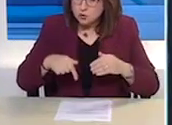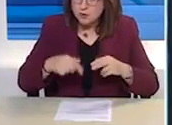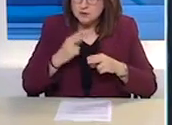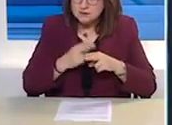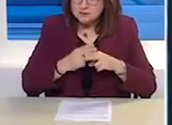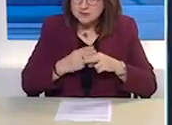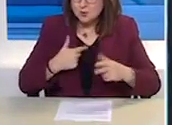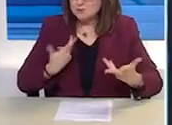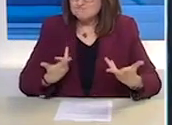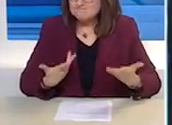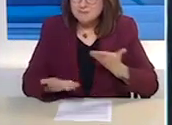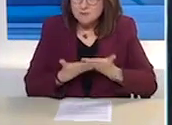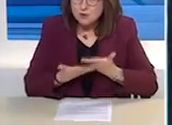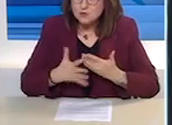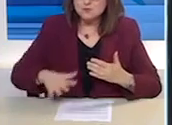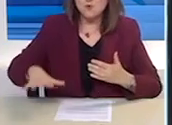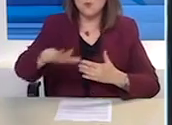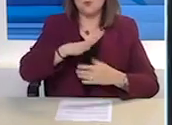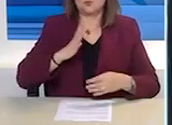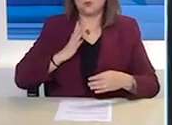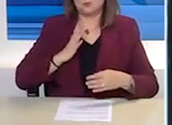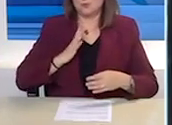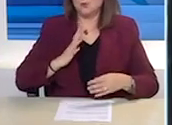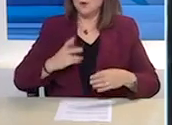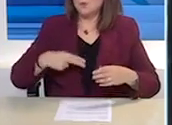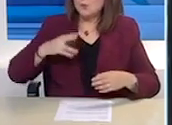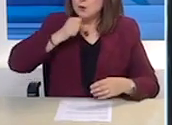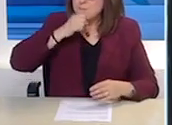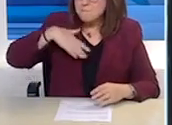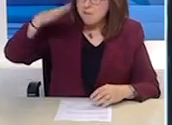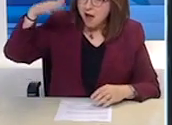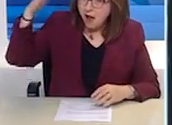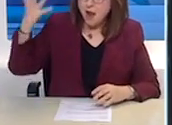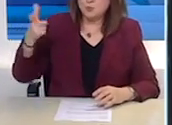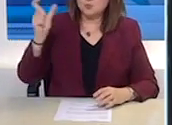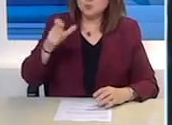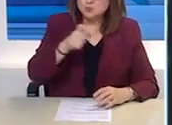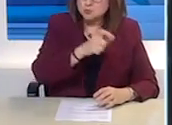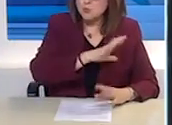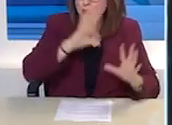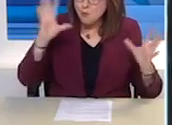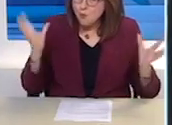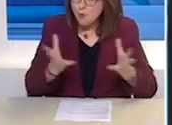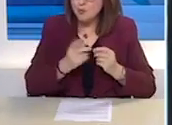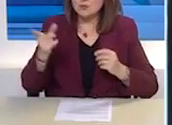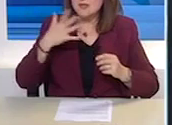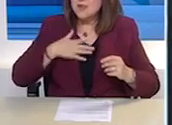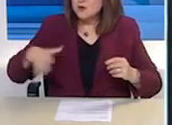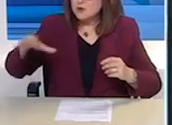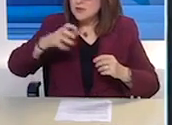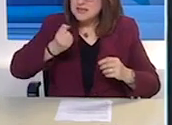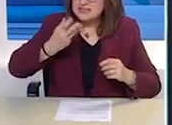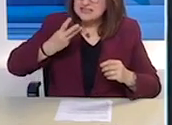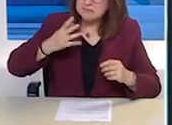κάθε πολίτη, ιδίως ηλικιωμένους και τις ευπαθείς και ευάλωτες ομάδες του πληθυσμού, ώστε να έχουν πρόσβαση στους γιατρούς της πρωτοβάθμιας